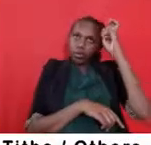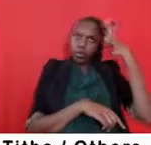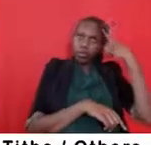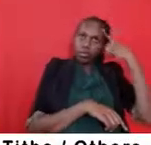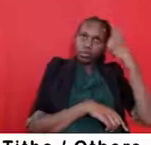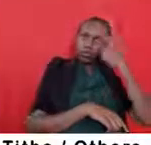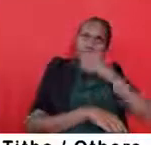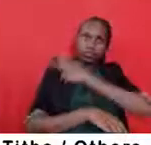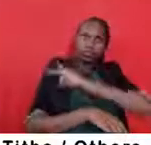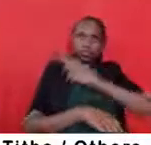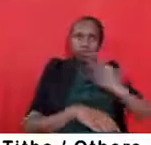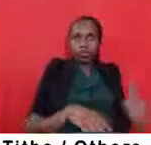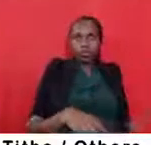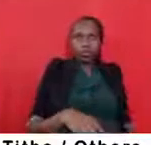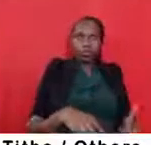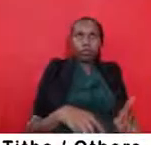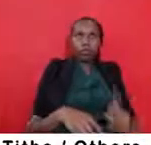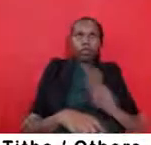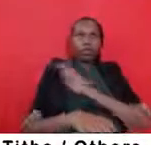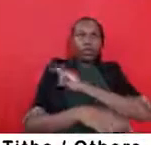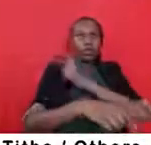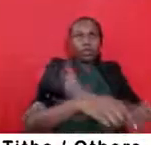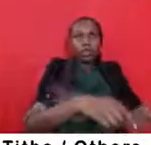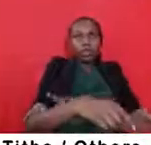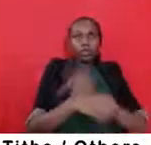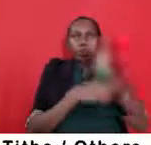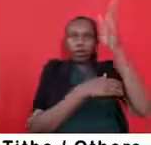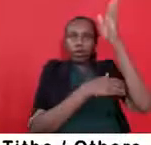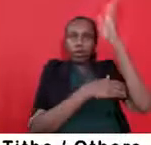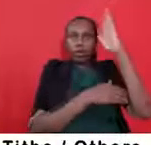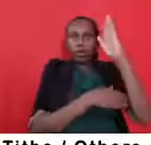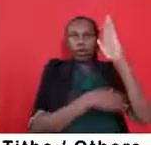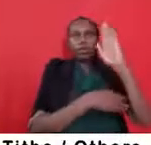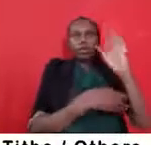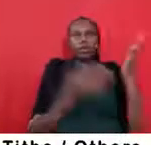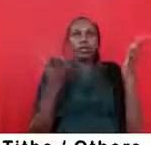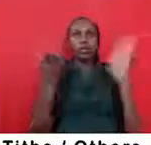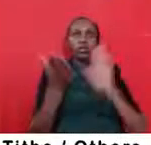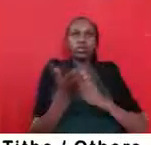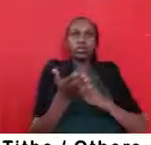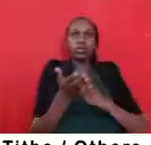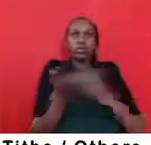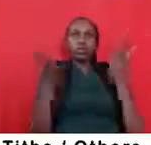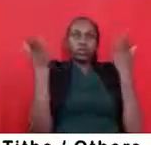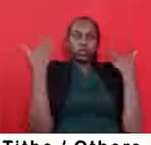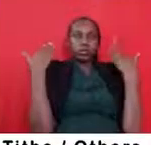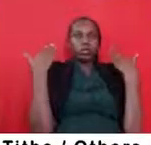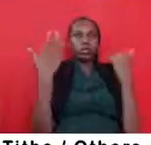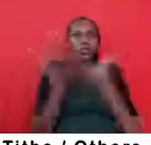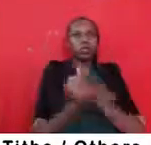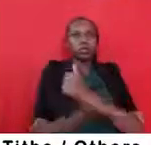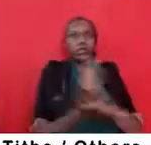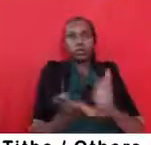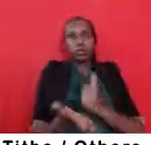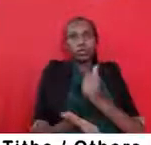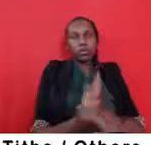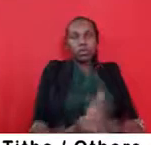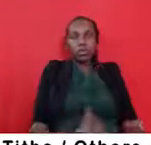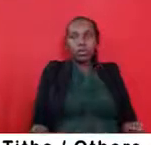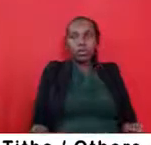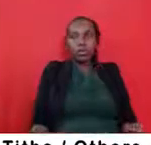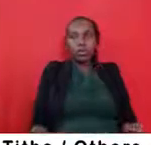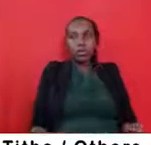majaribuni, lakini utuokoe kwa yule mwovu, kwa kuwa ufalme ni wako na nguvu na utukufu hata